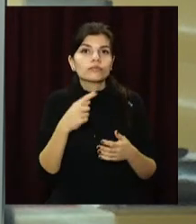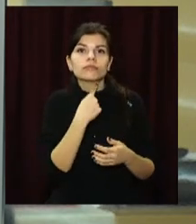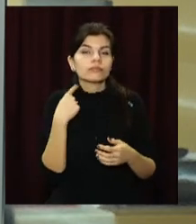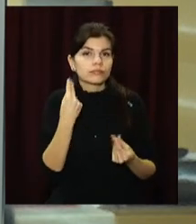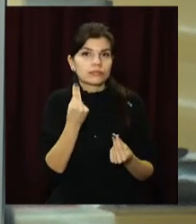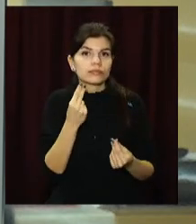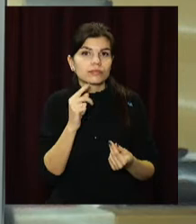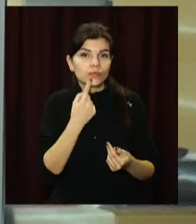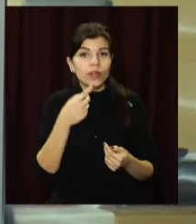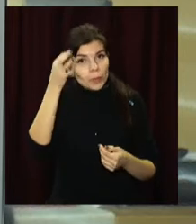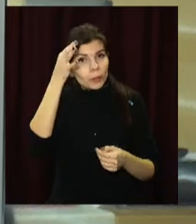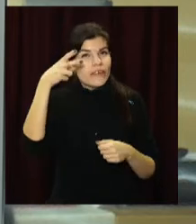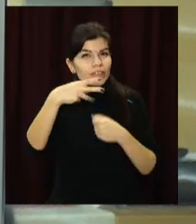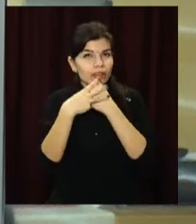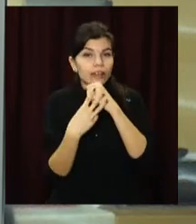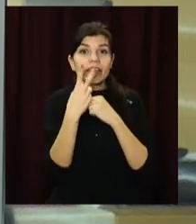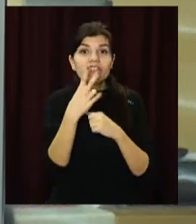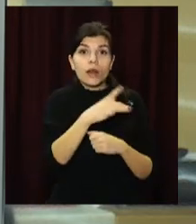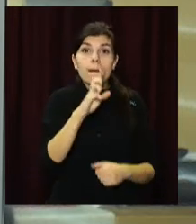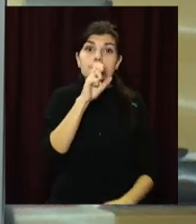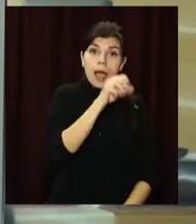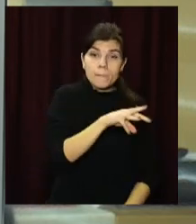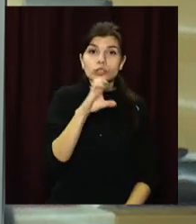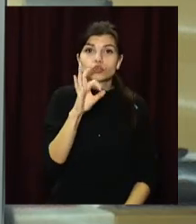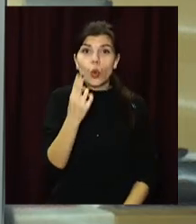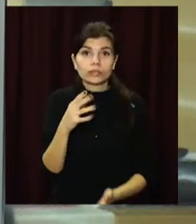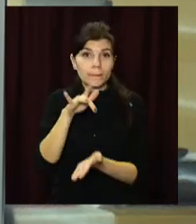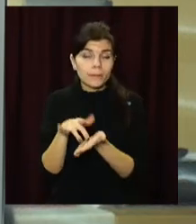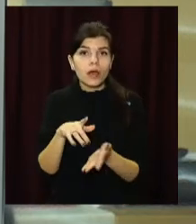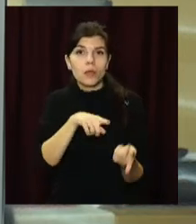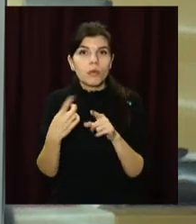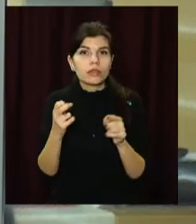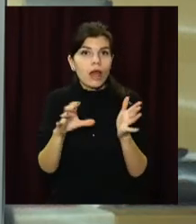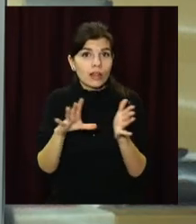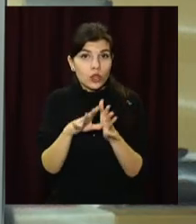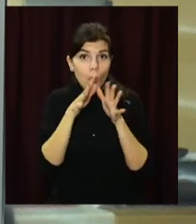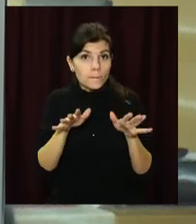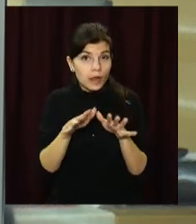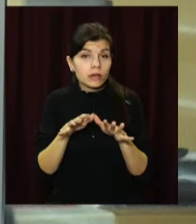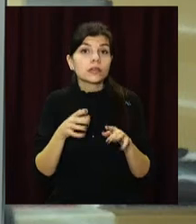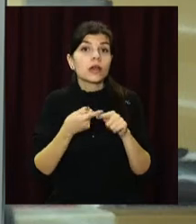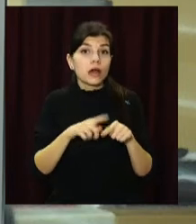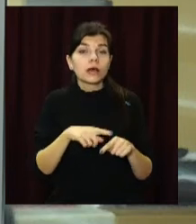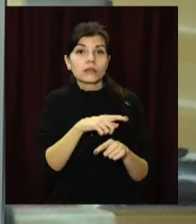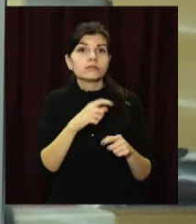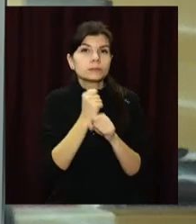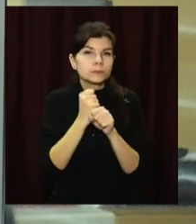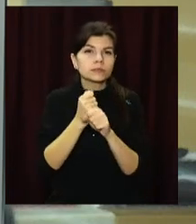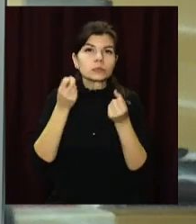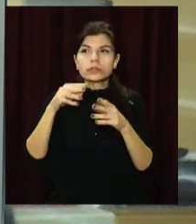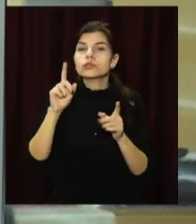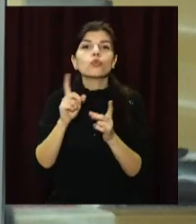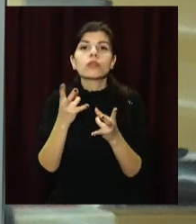Нагадаємо, у 2018 році два райони – БАМ і Соцмісто – перевели на електроопалення. Для цього модернізували мережі та придбали